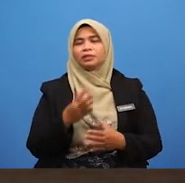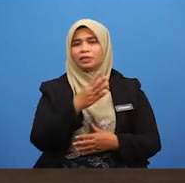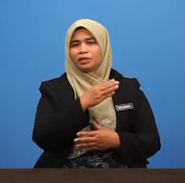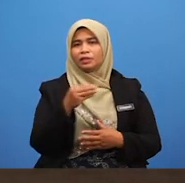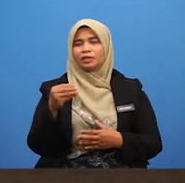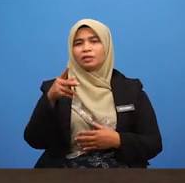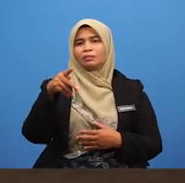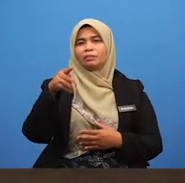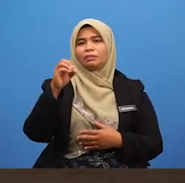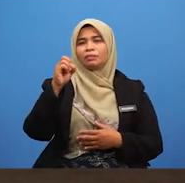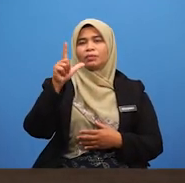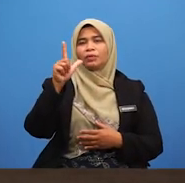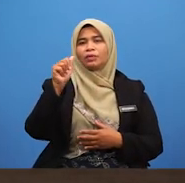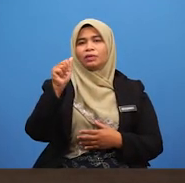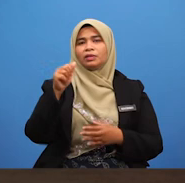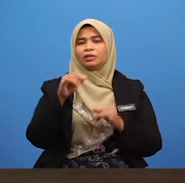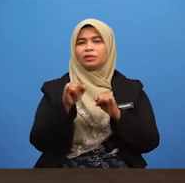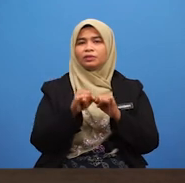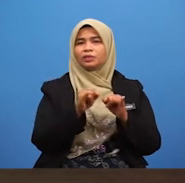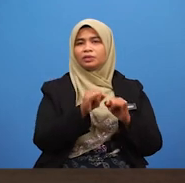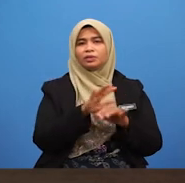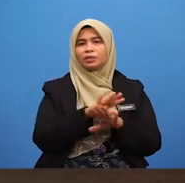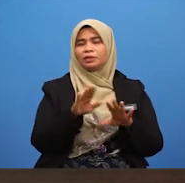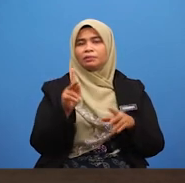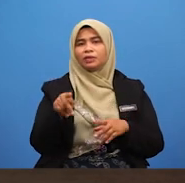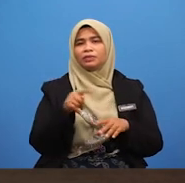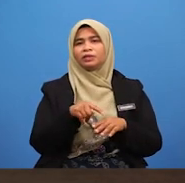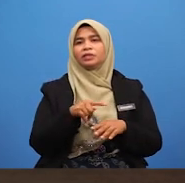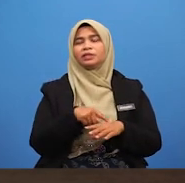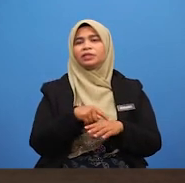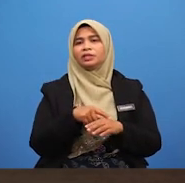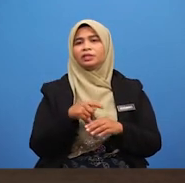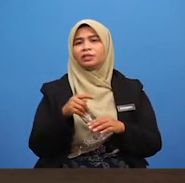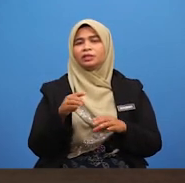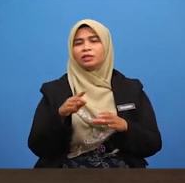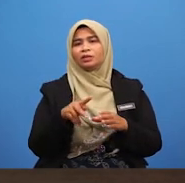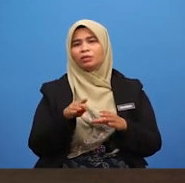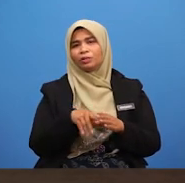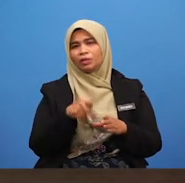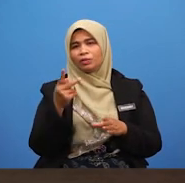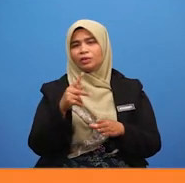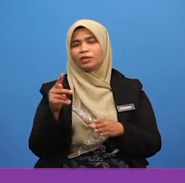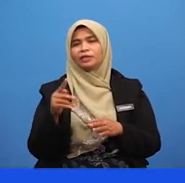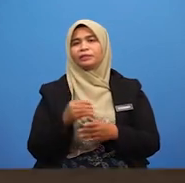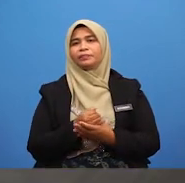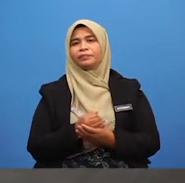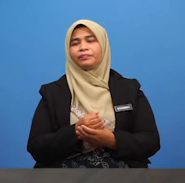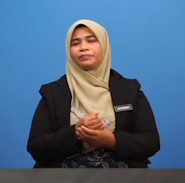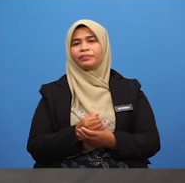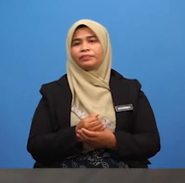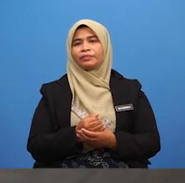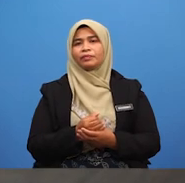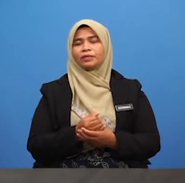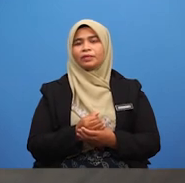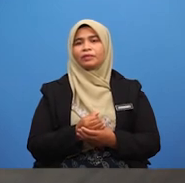pola juga tidak perlu ditanggalkan juga kerana kita akan lakukan proses menanda fabrik.